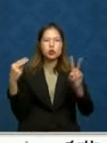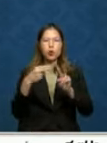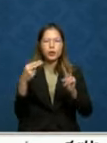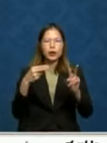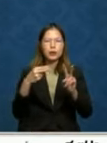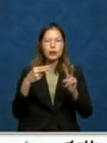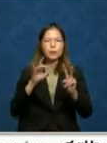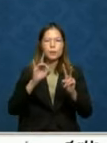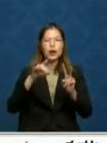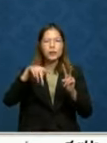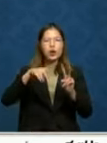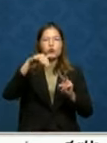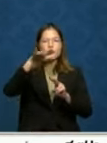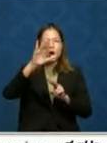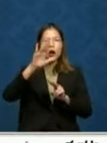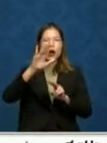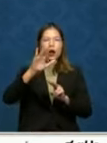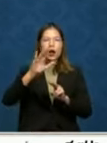28,492 บาท